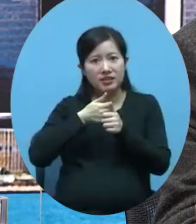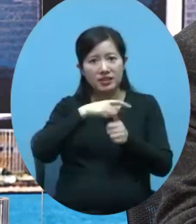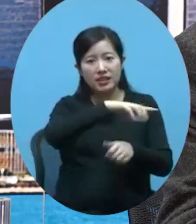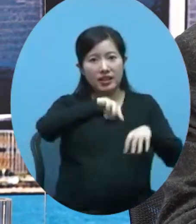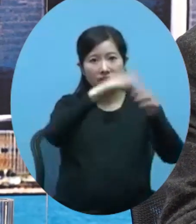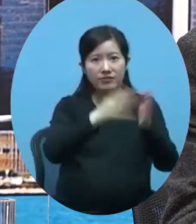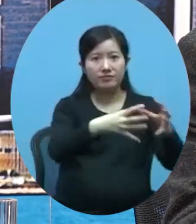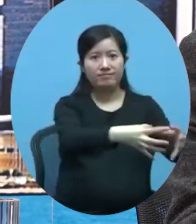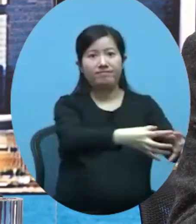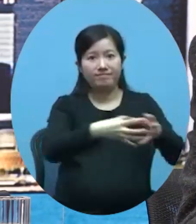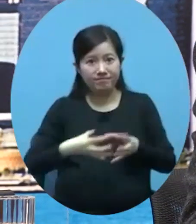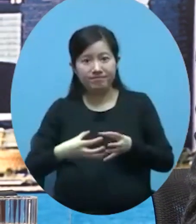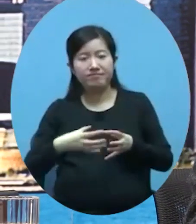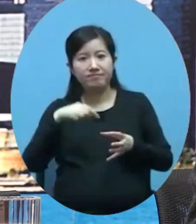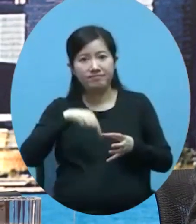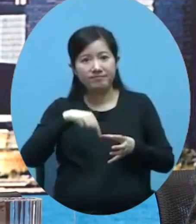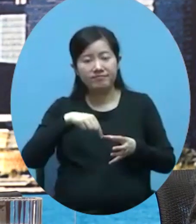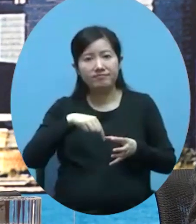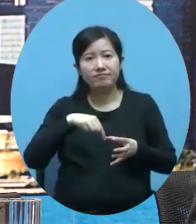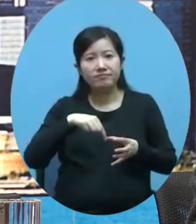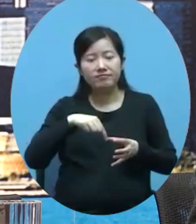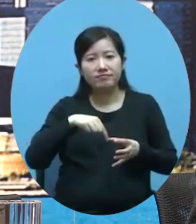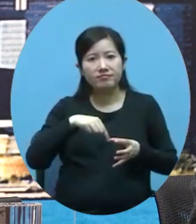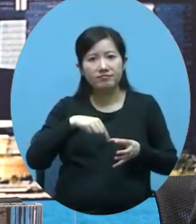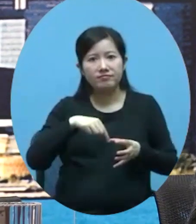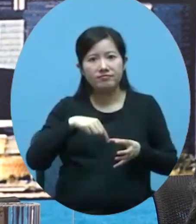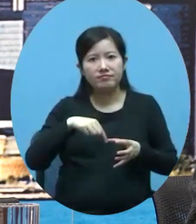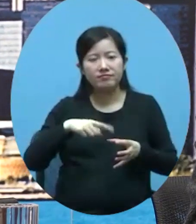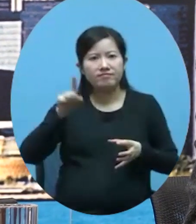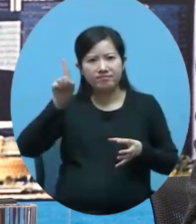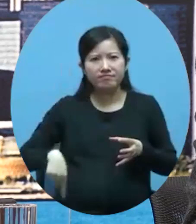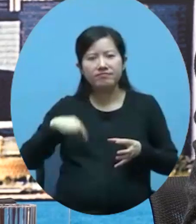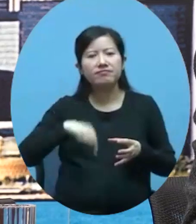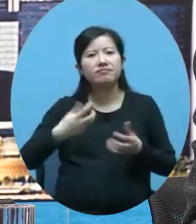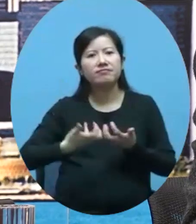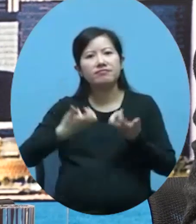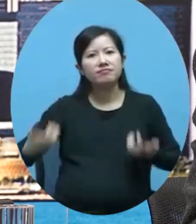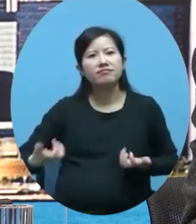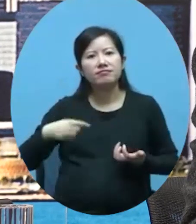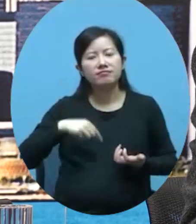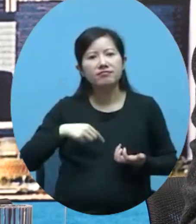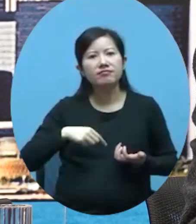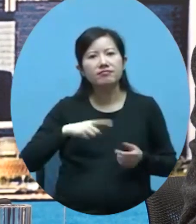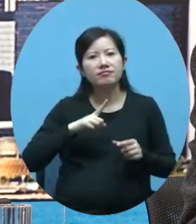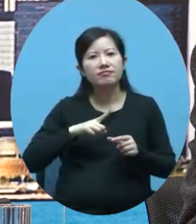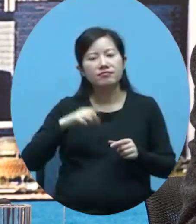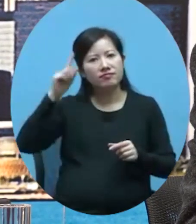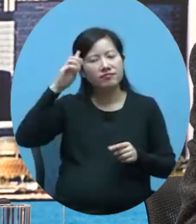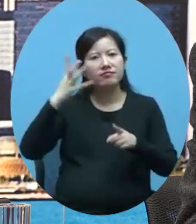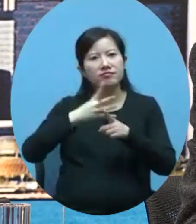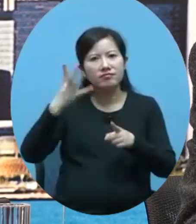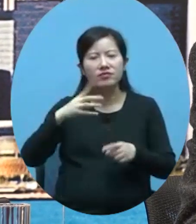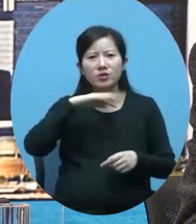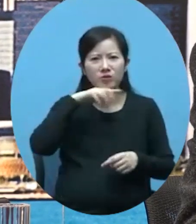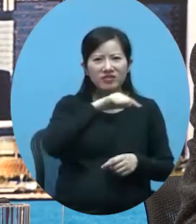一切地回来他们是会立刻进行那个检疫的安排那如果有一些人士而他觉得